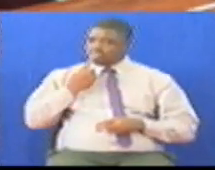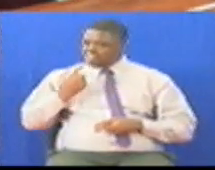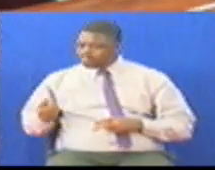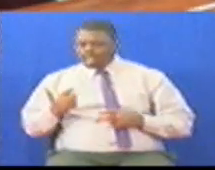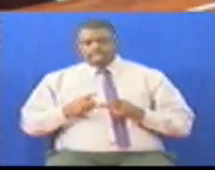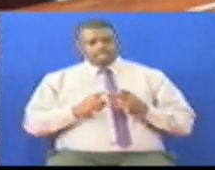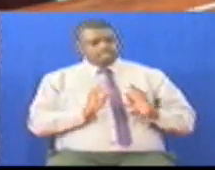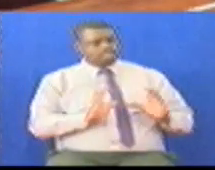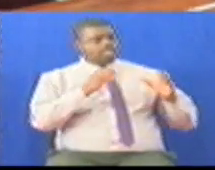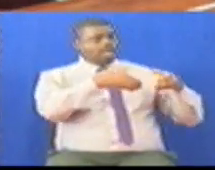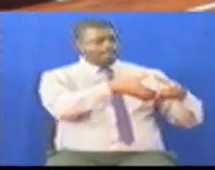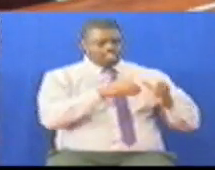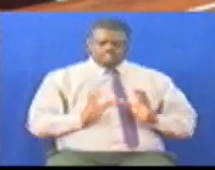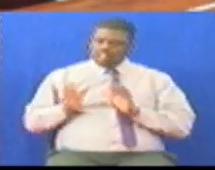mbalimbali